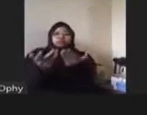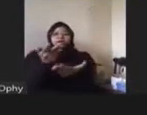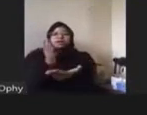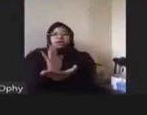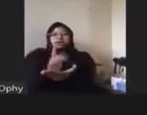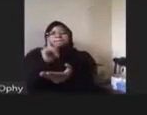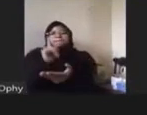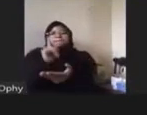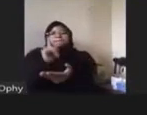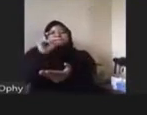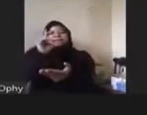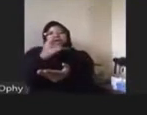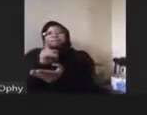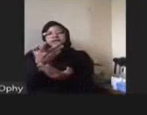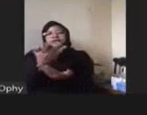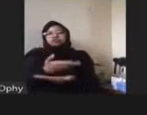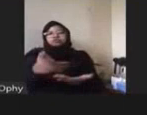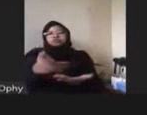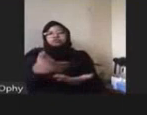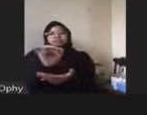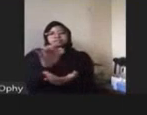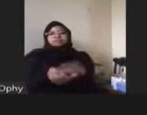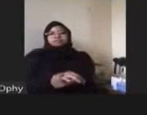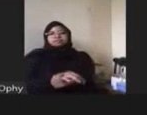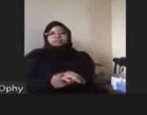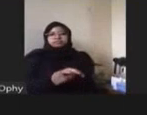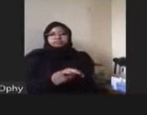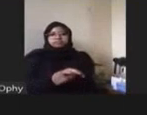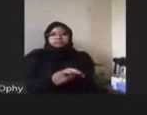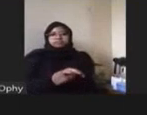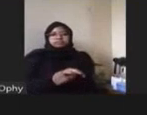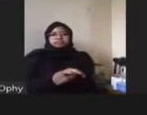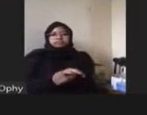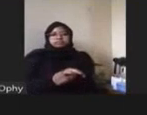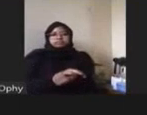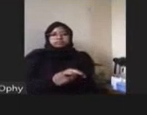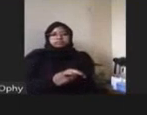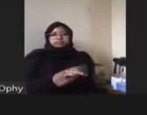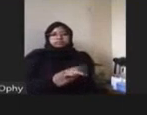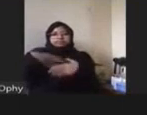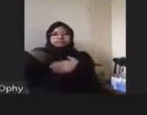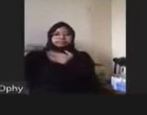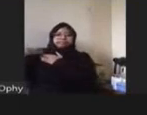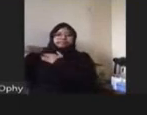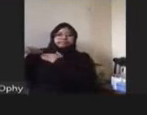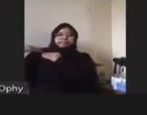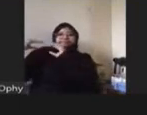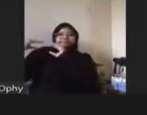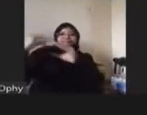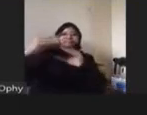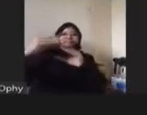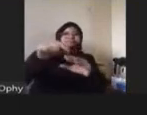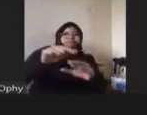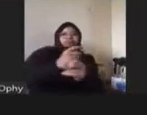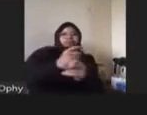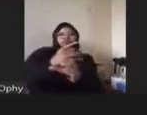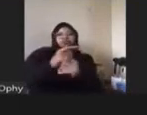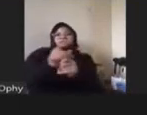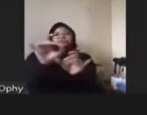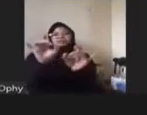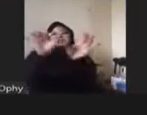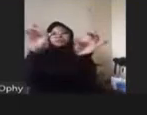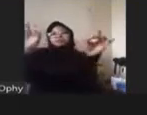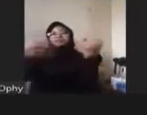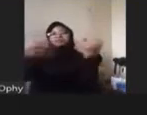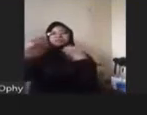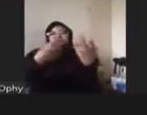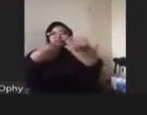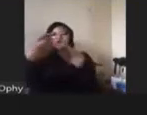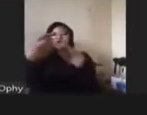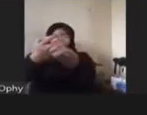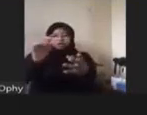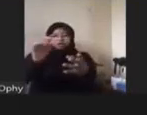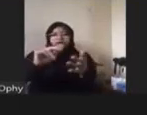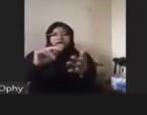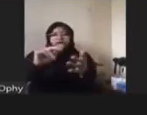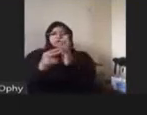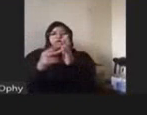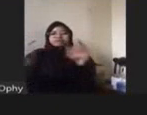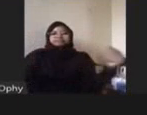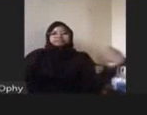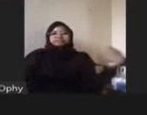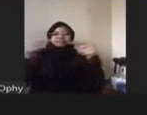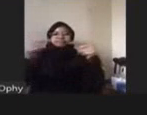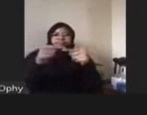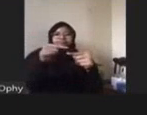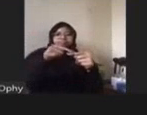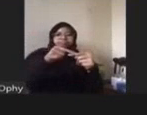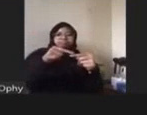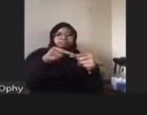sekarang, dan sebaiknya tidak diserahkan kepada guru karena akan berbeda-beda nanti. Jadi memang sebaiknya terukur, dan itu